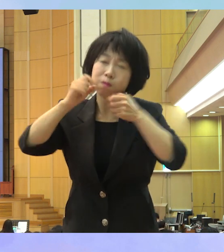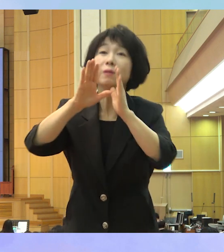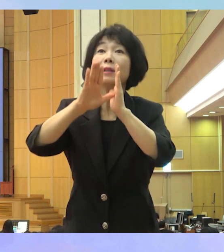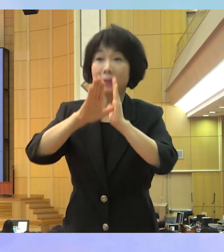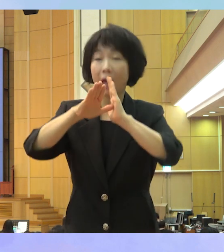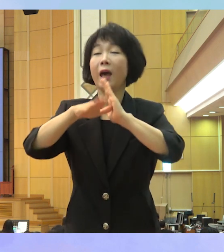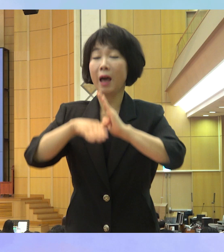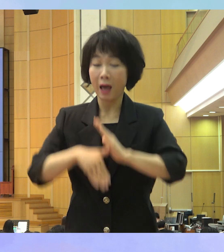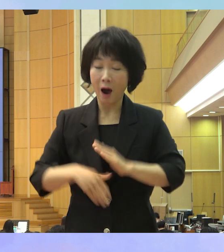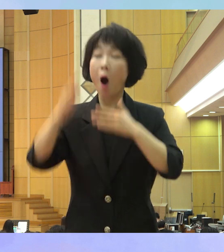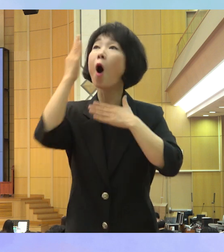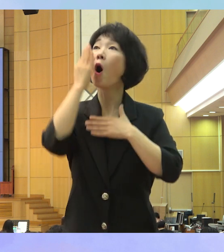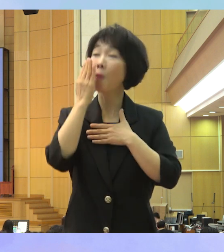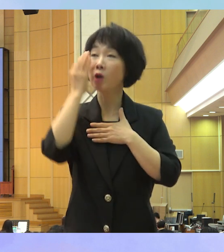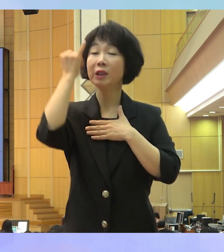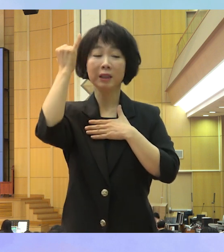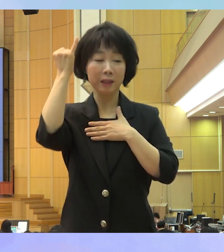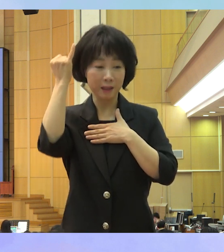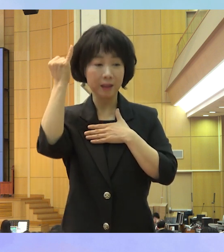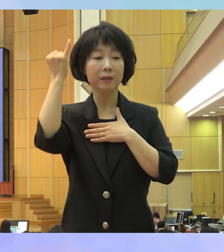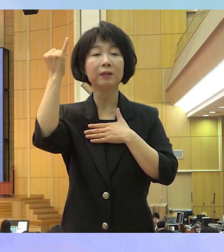내가 울 때